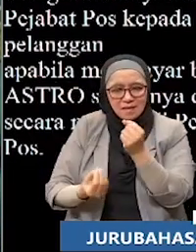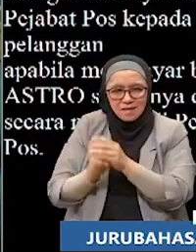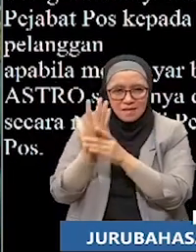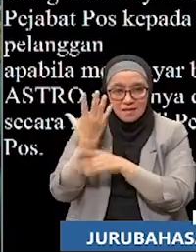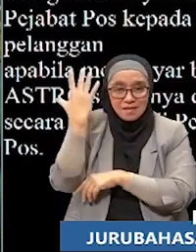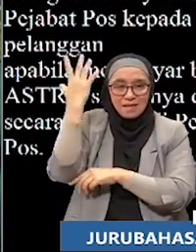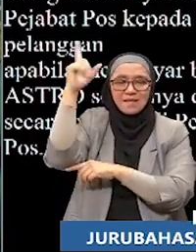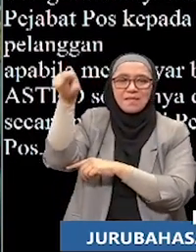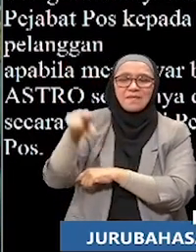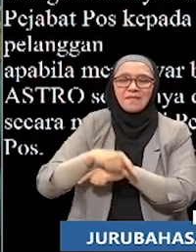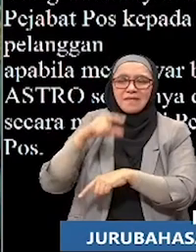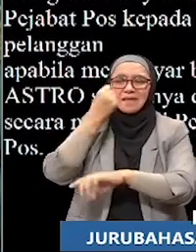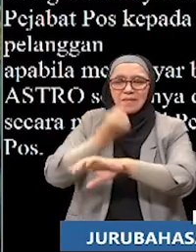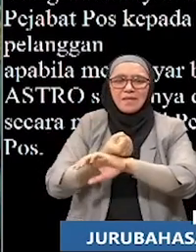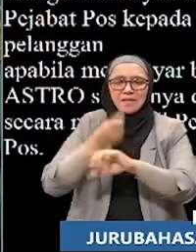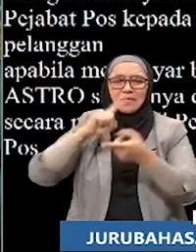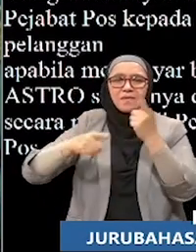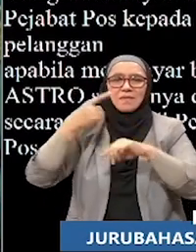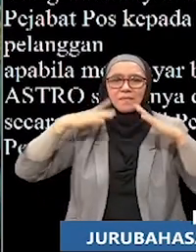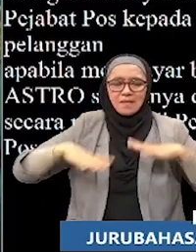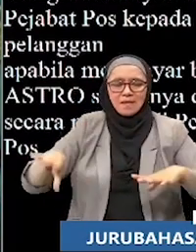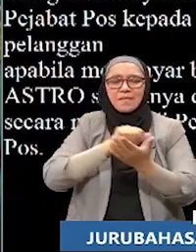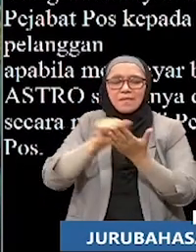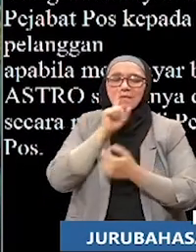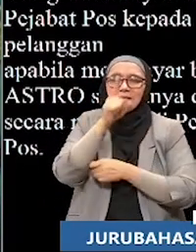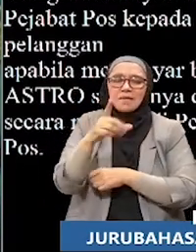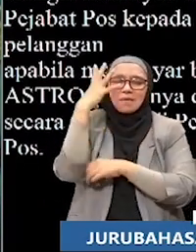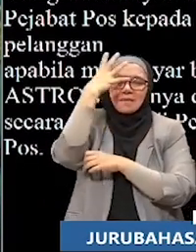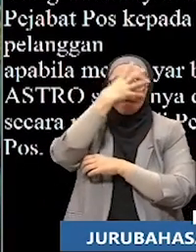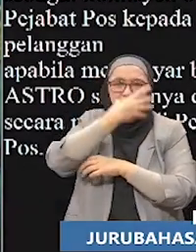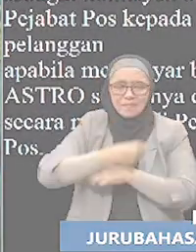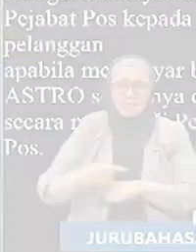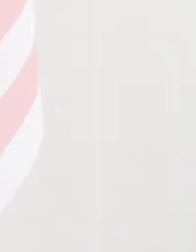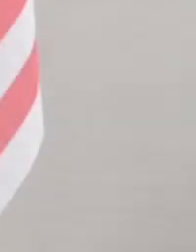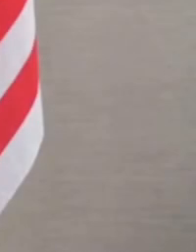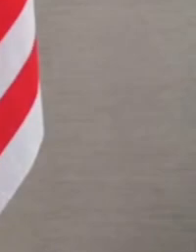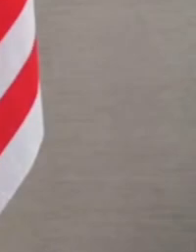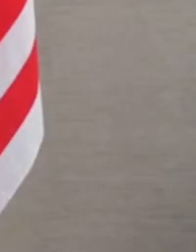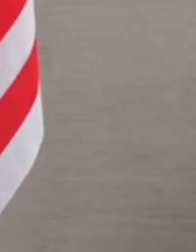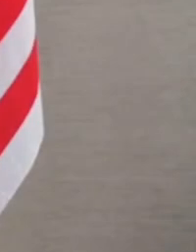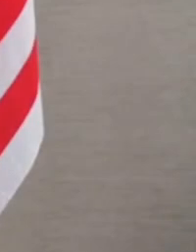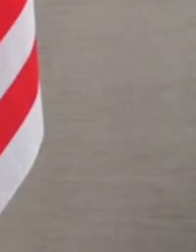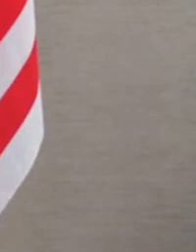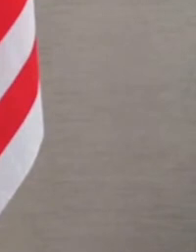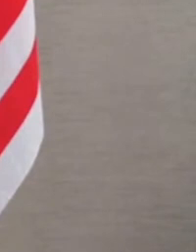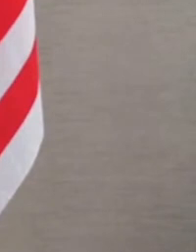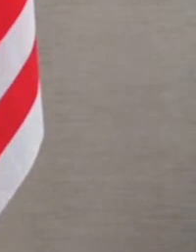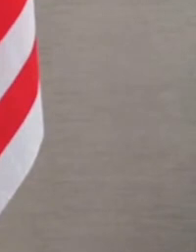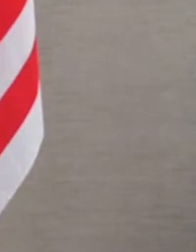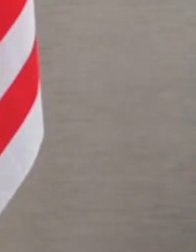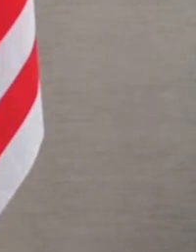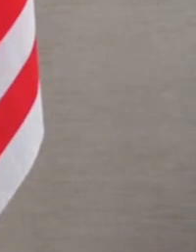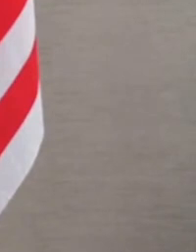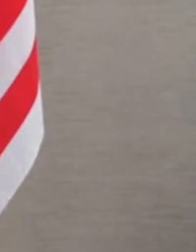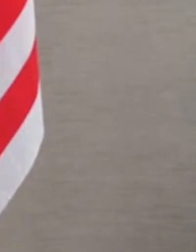batik memang indah coraknya. Bersamalah dipakai di persidangan Dewan. At the press conference later,